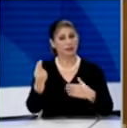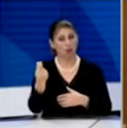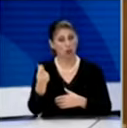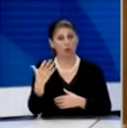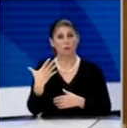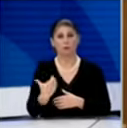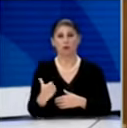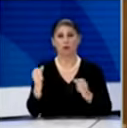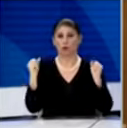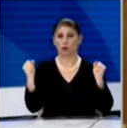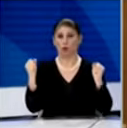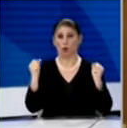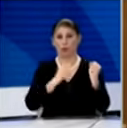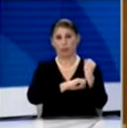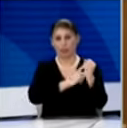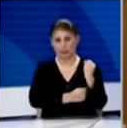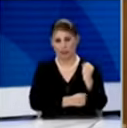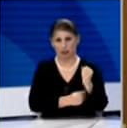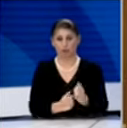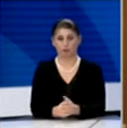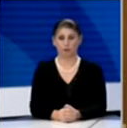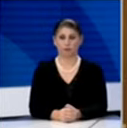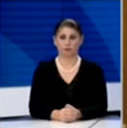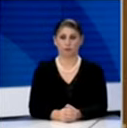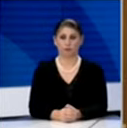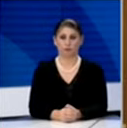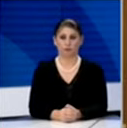που είναι τόσο κρατεή.